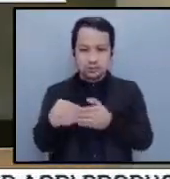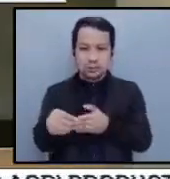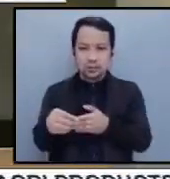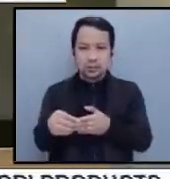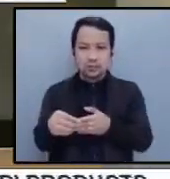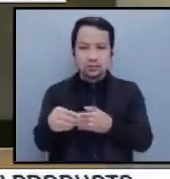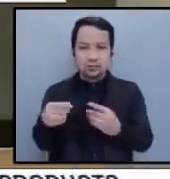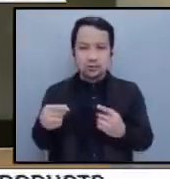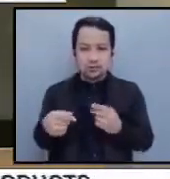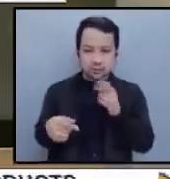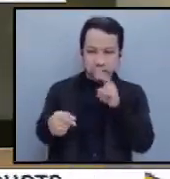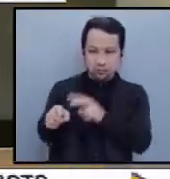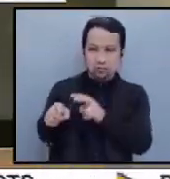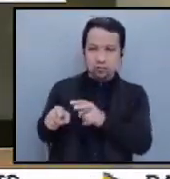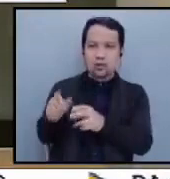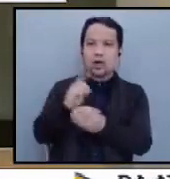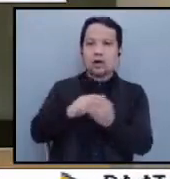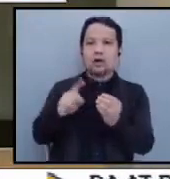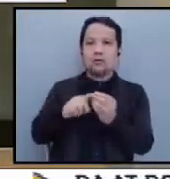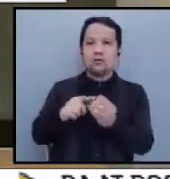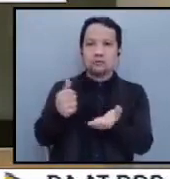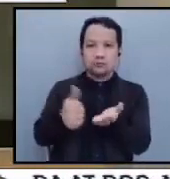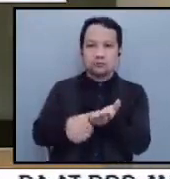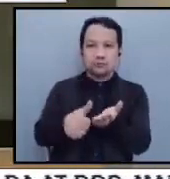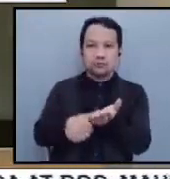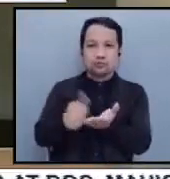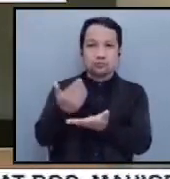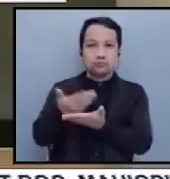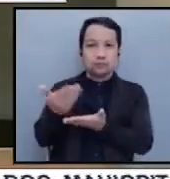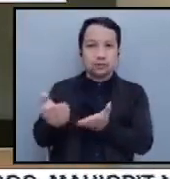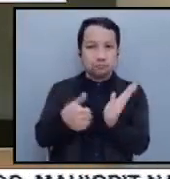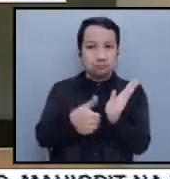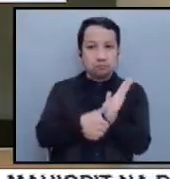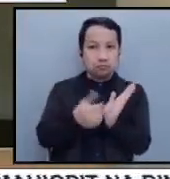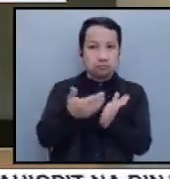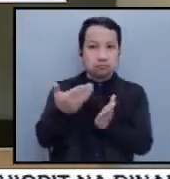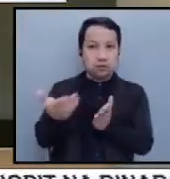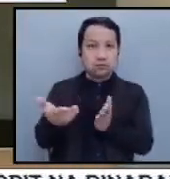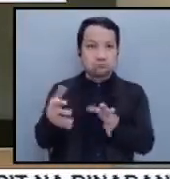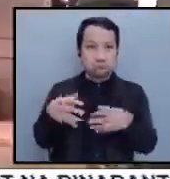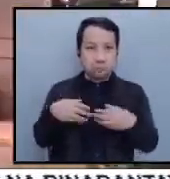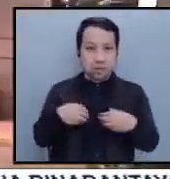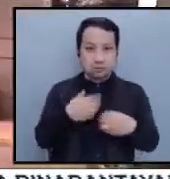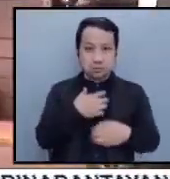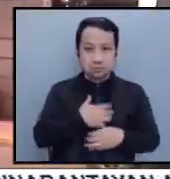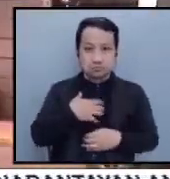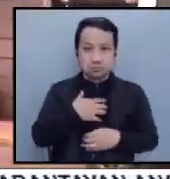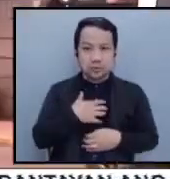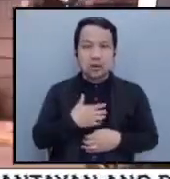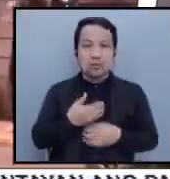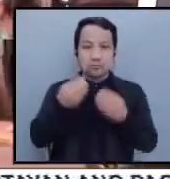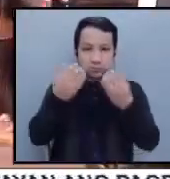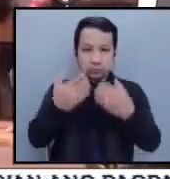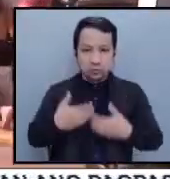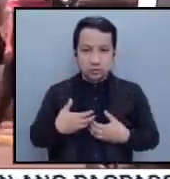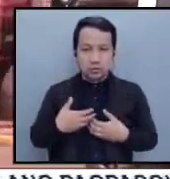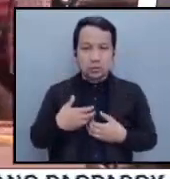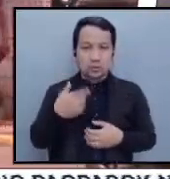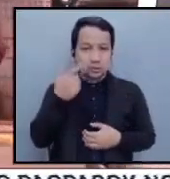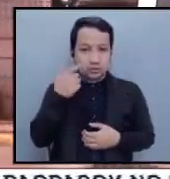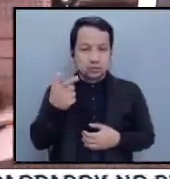na tututok sa mga reklamo ng vote buying na natatanggap ng komisyon. Ay kay COMELEC Commissioner George